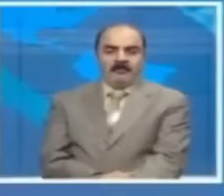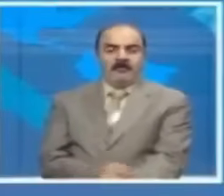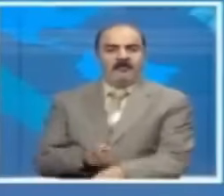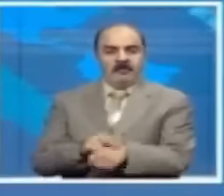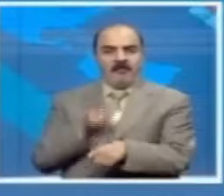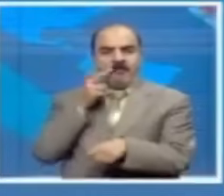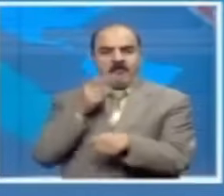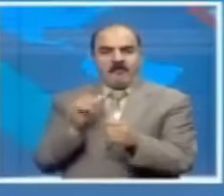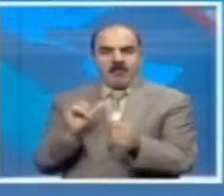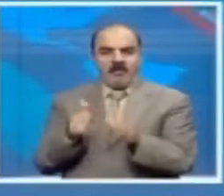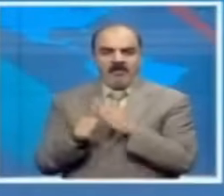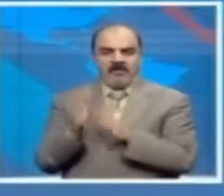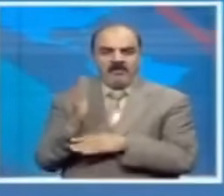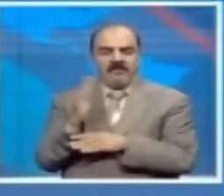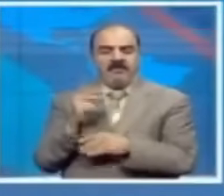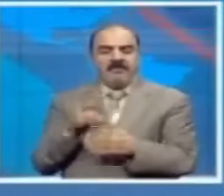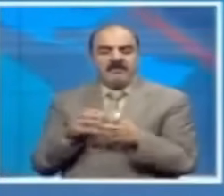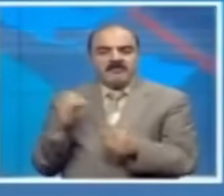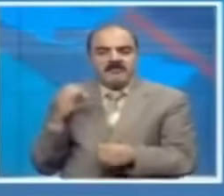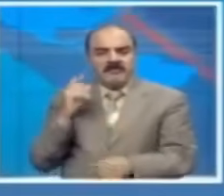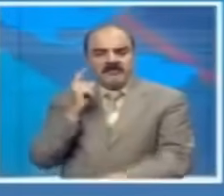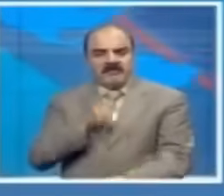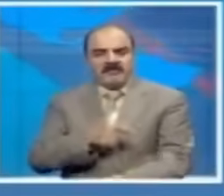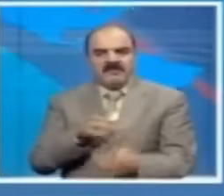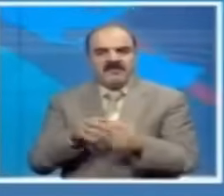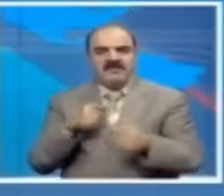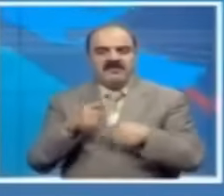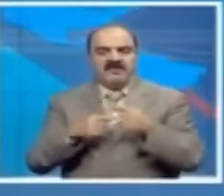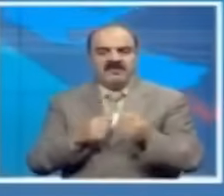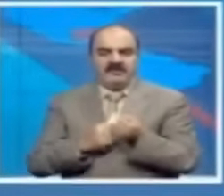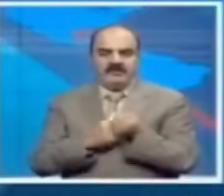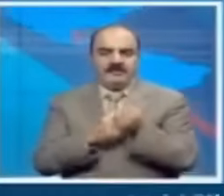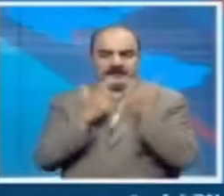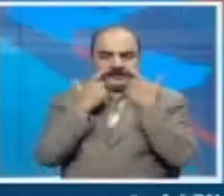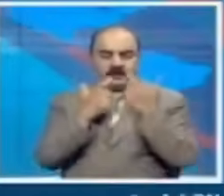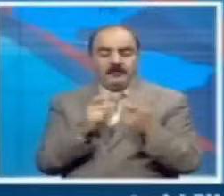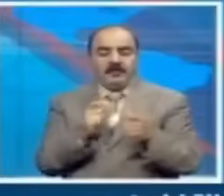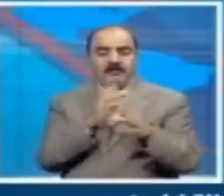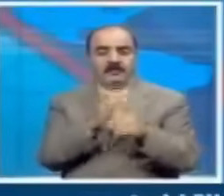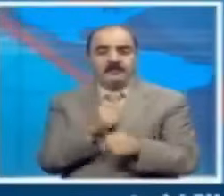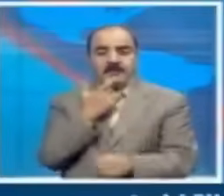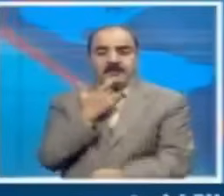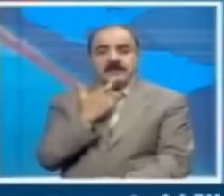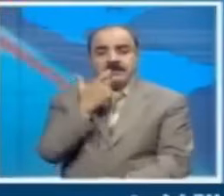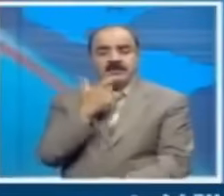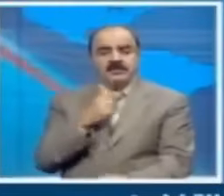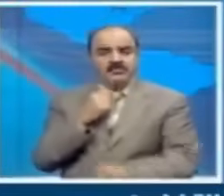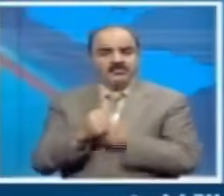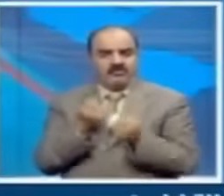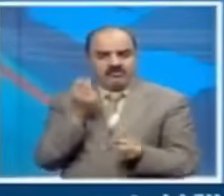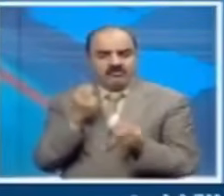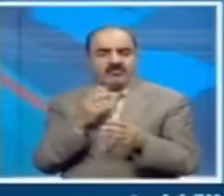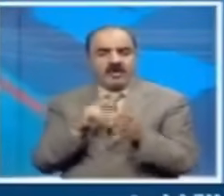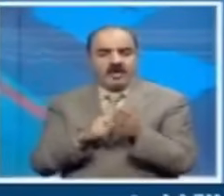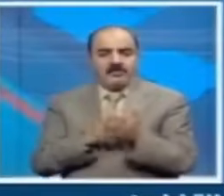عودة إلى الخبر الرئيسي في نشرتنا، حيث وجه الرئيس عبد الفتاح السيسي بمواصلة وتعزيز الاهتمام ببرامج رعاية كبار